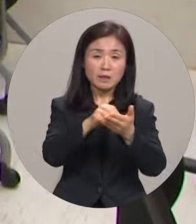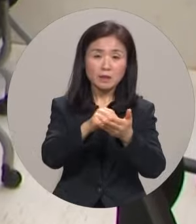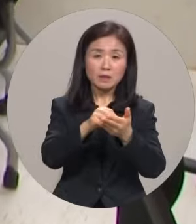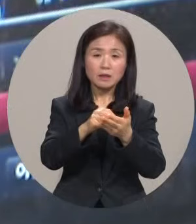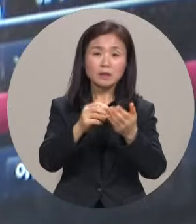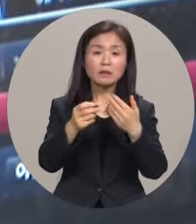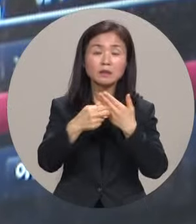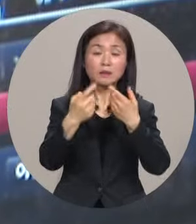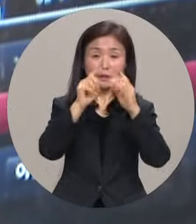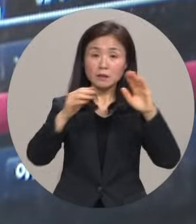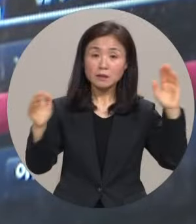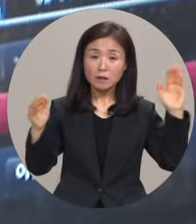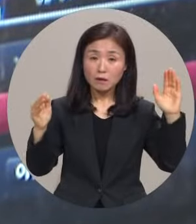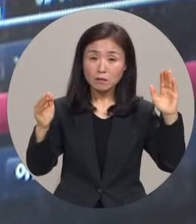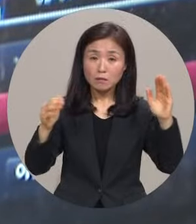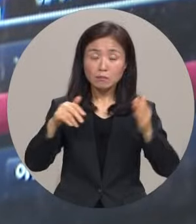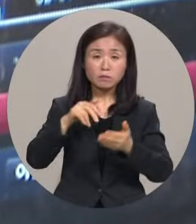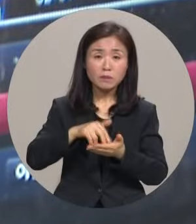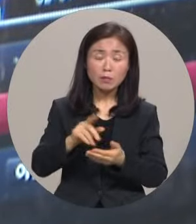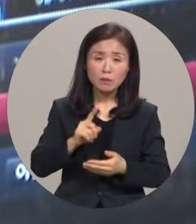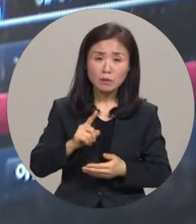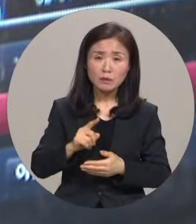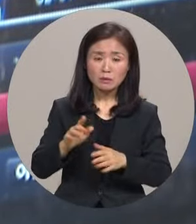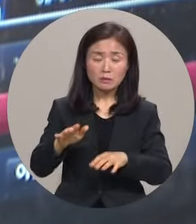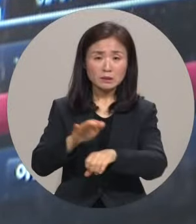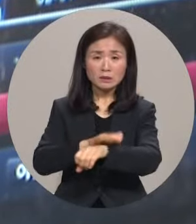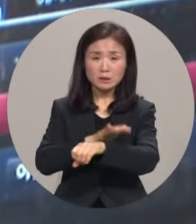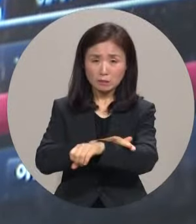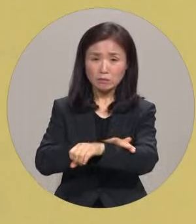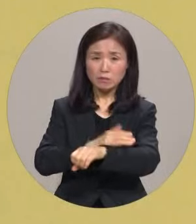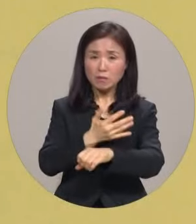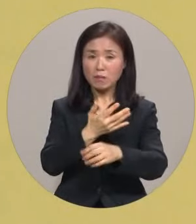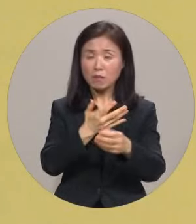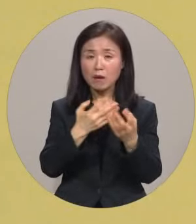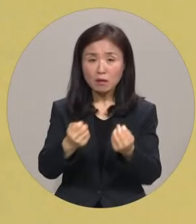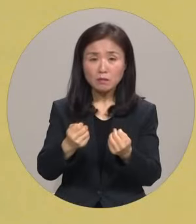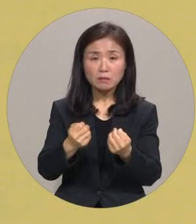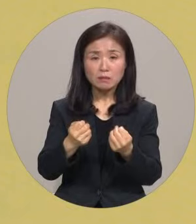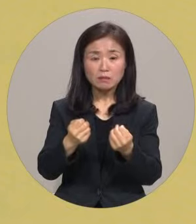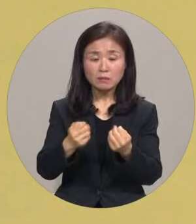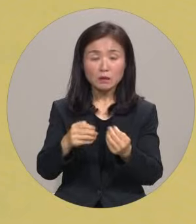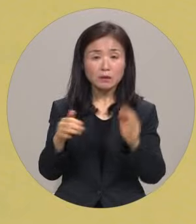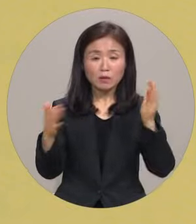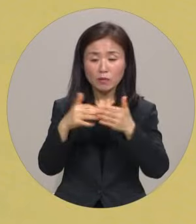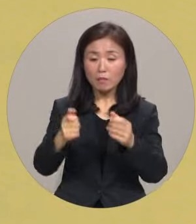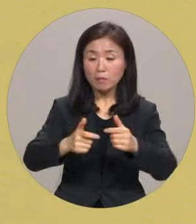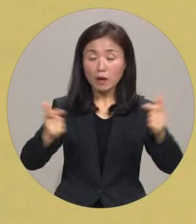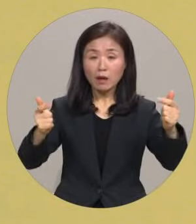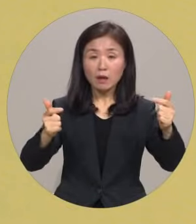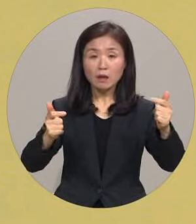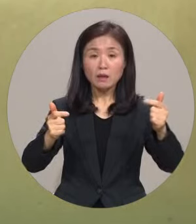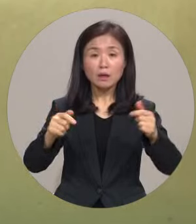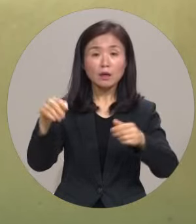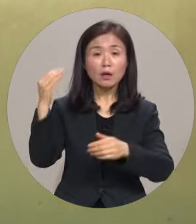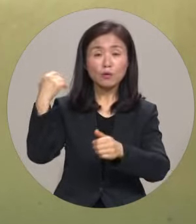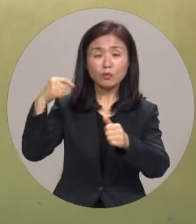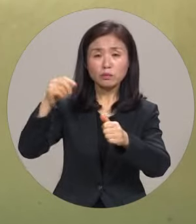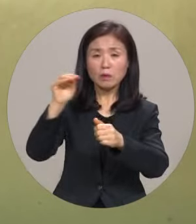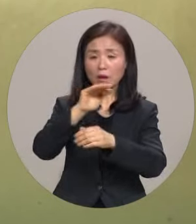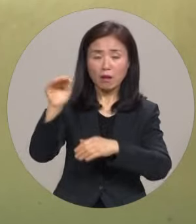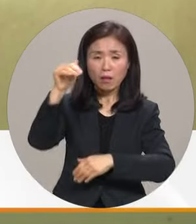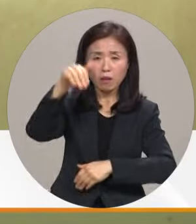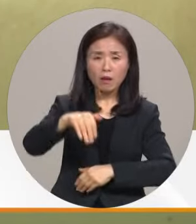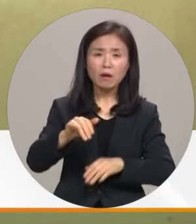사이에선 실습 이만은 의대 특성상 교육 개질이 떨어지진 않을까 걱정하는 목소리가 많습니다 깊이 되고